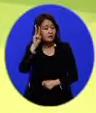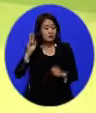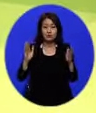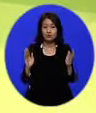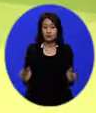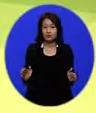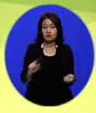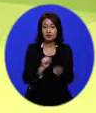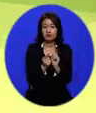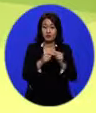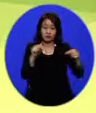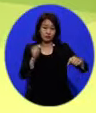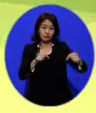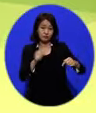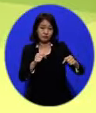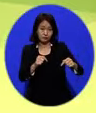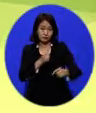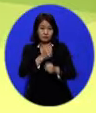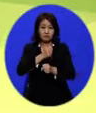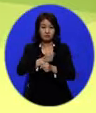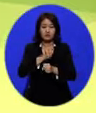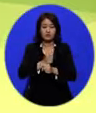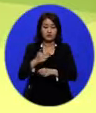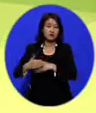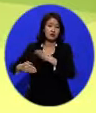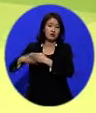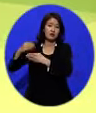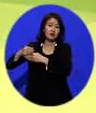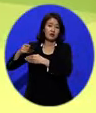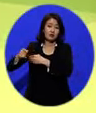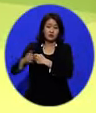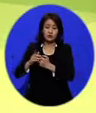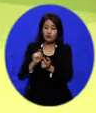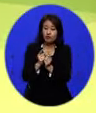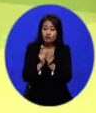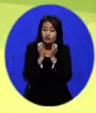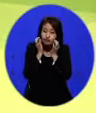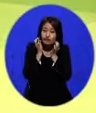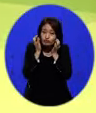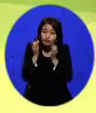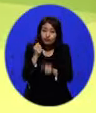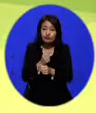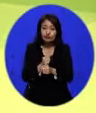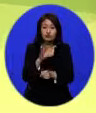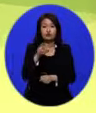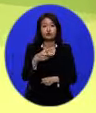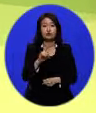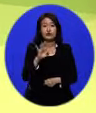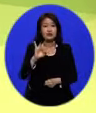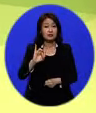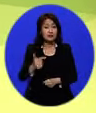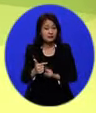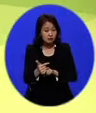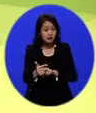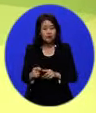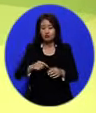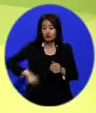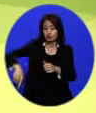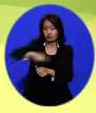3일 동안 서로 토론하면서 만든 담이기 때문에 서로 열심히 가꾸겠죠. 유대인들은 이렇게